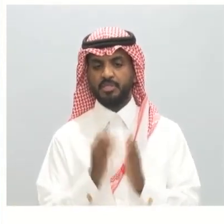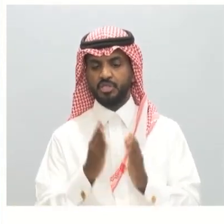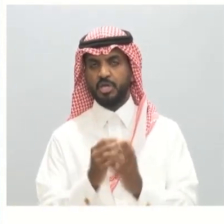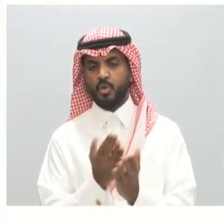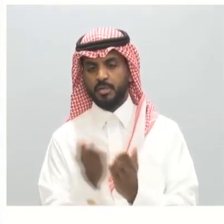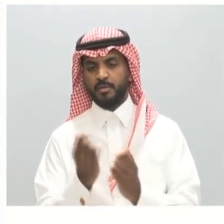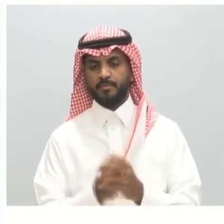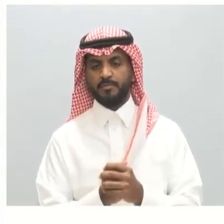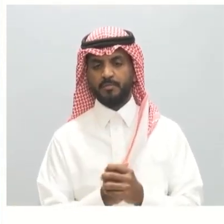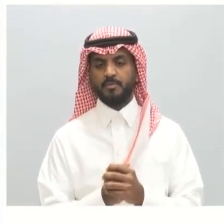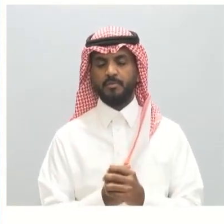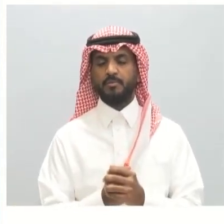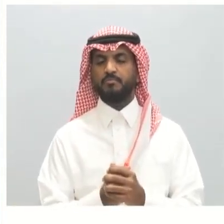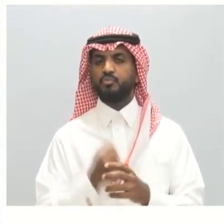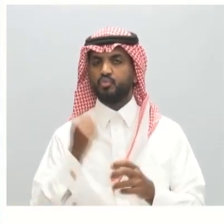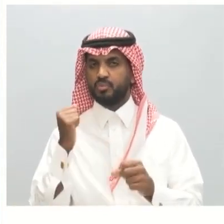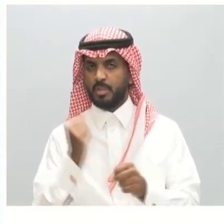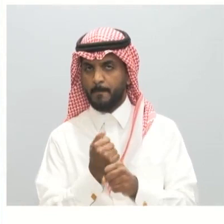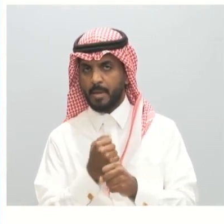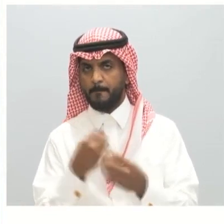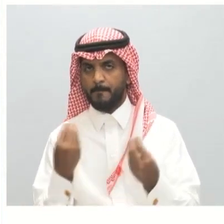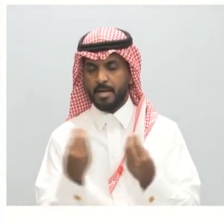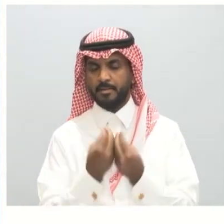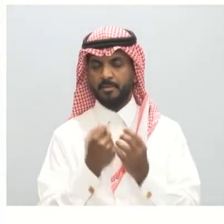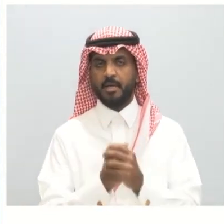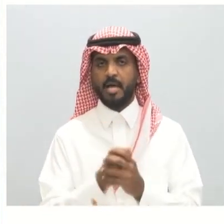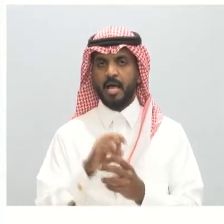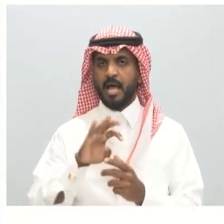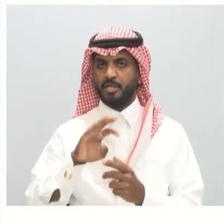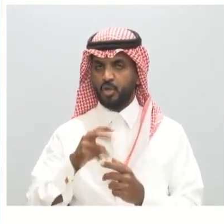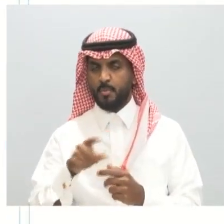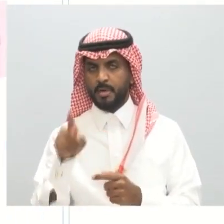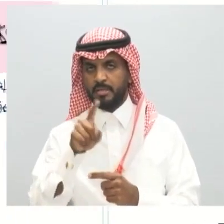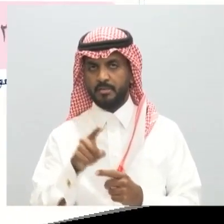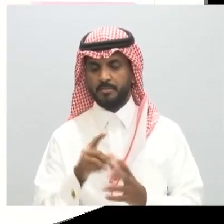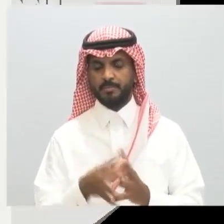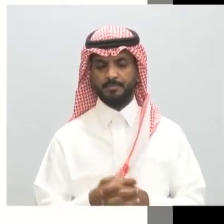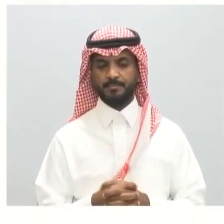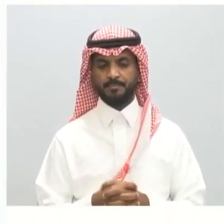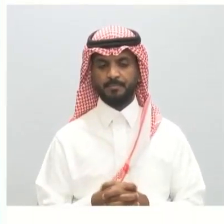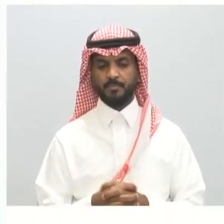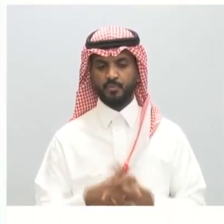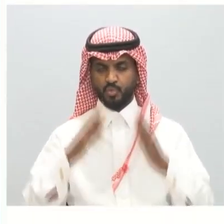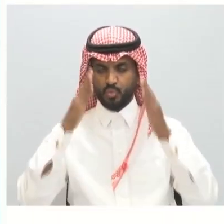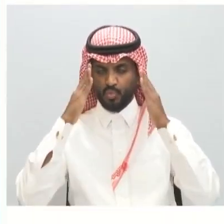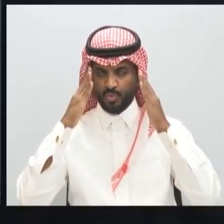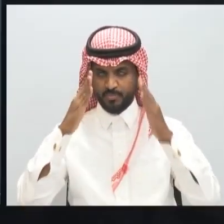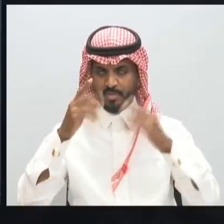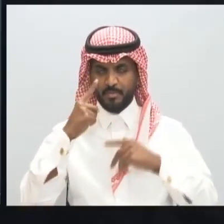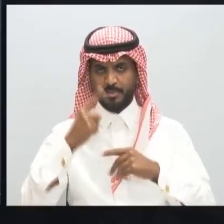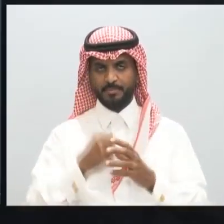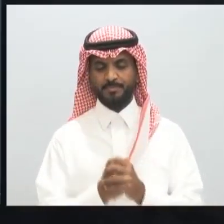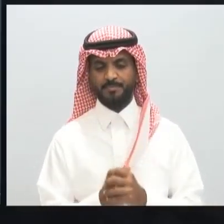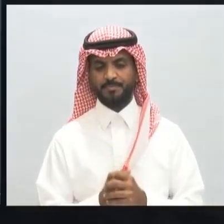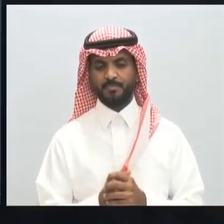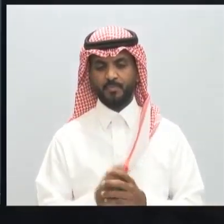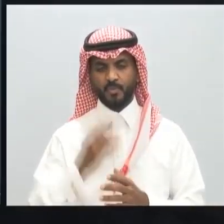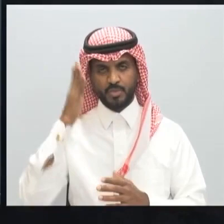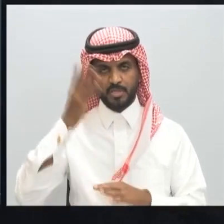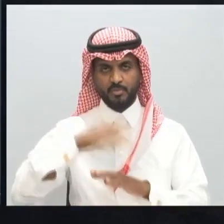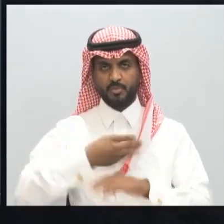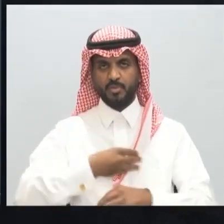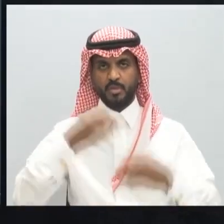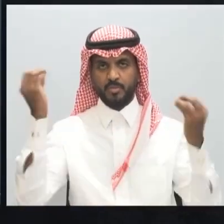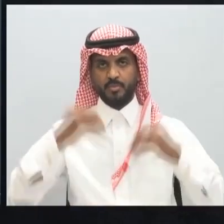والانعطاف وكذلك لنطبق معا قمنا بحل بعض التدريبات شكرا لكم على حسن الاستماع والمتابعه والسلام